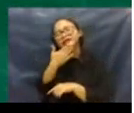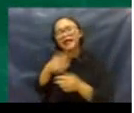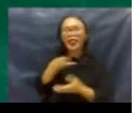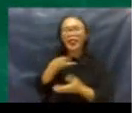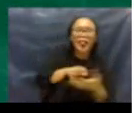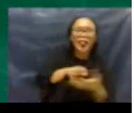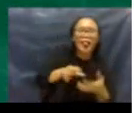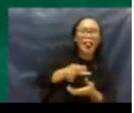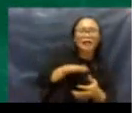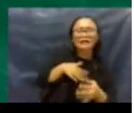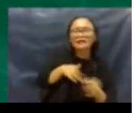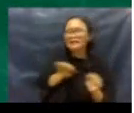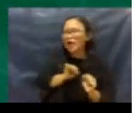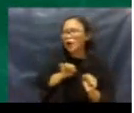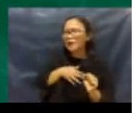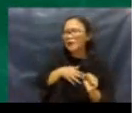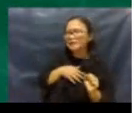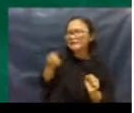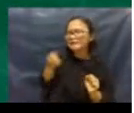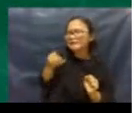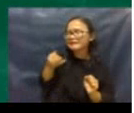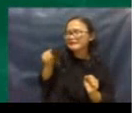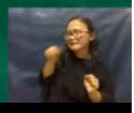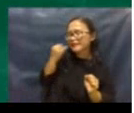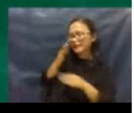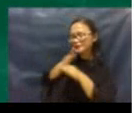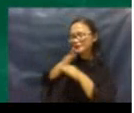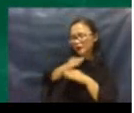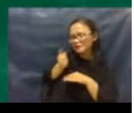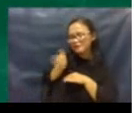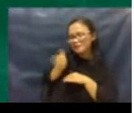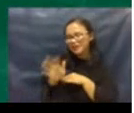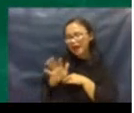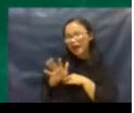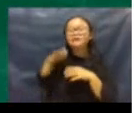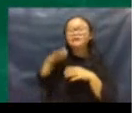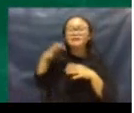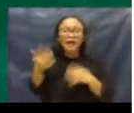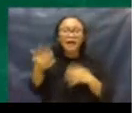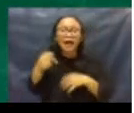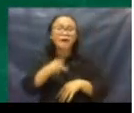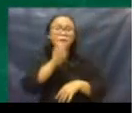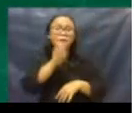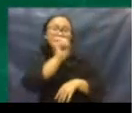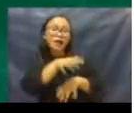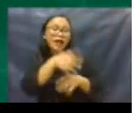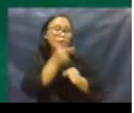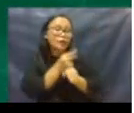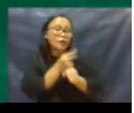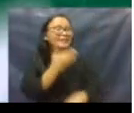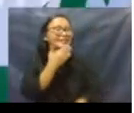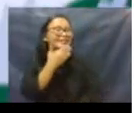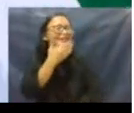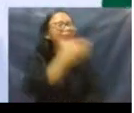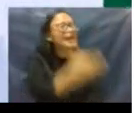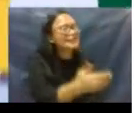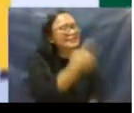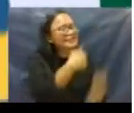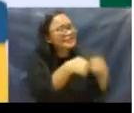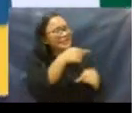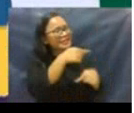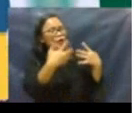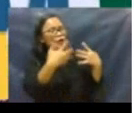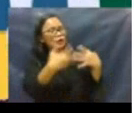ketakutan pendapatnya akan ditolak atau dibilang salah. Jadi, ucapkan, terima kasih sudah berbagi. Ingat